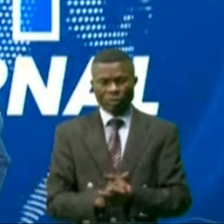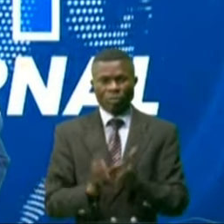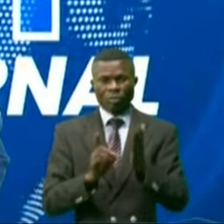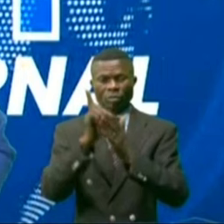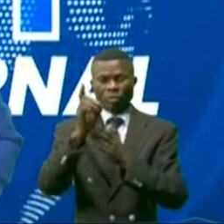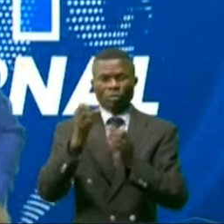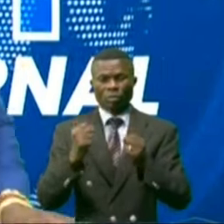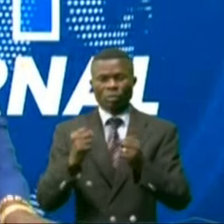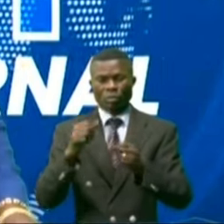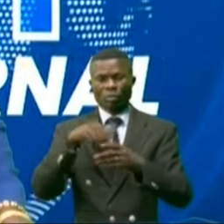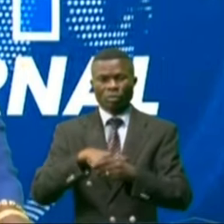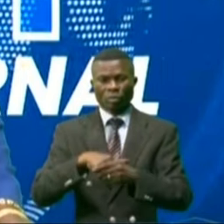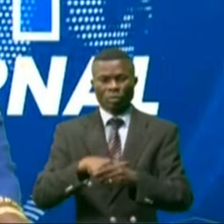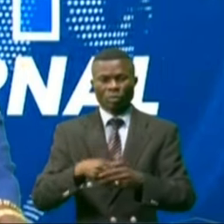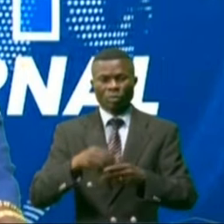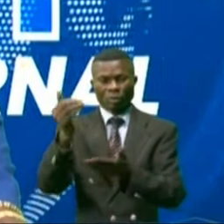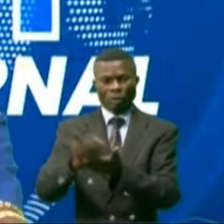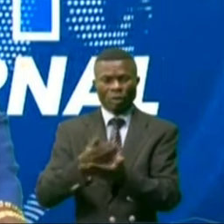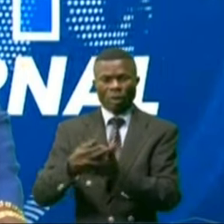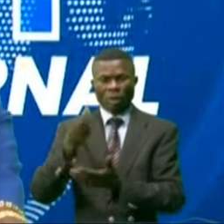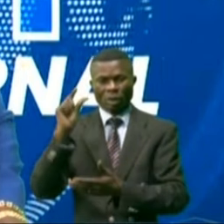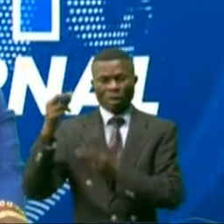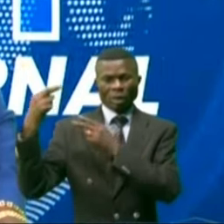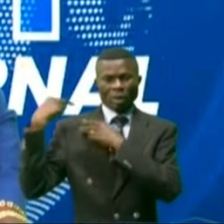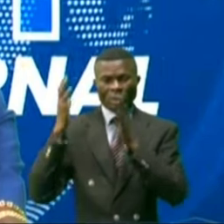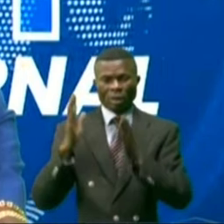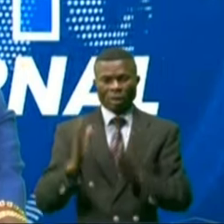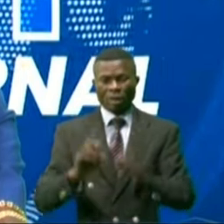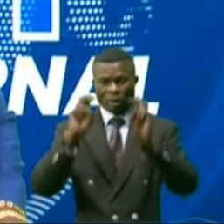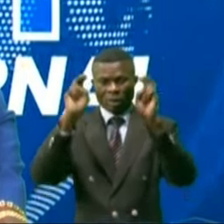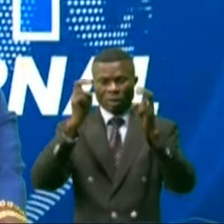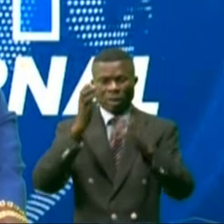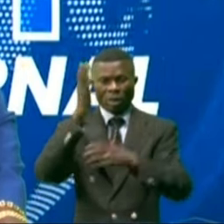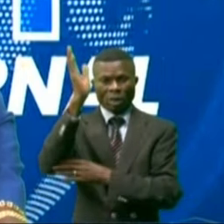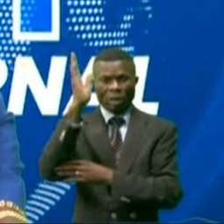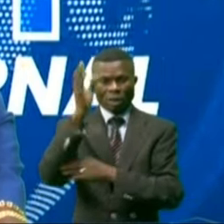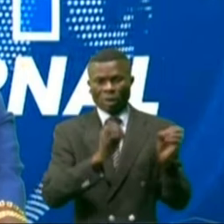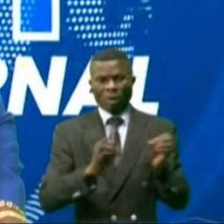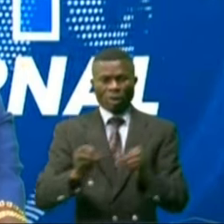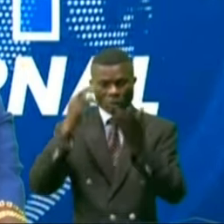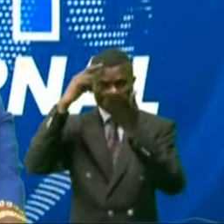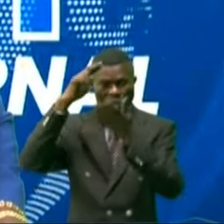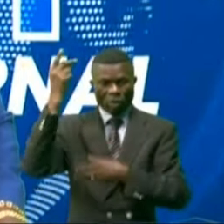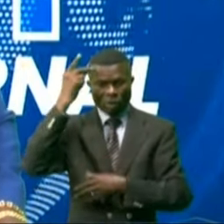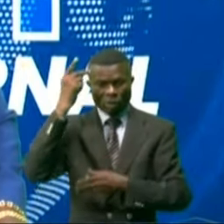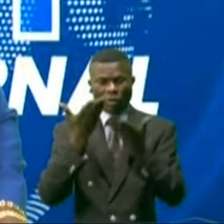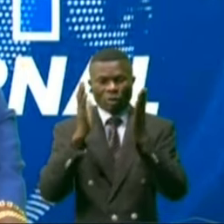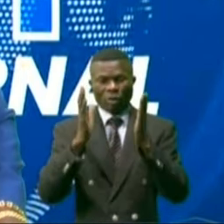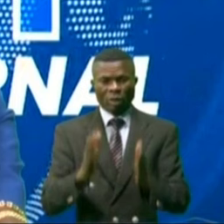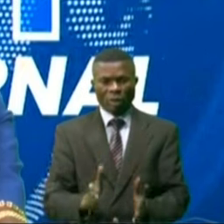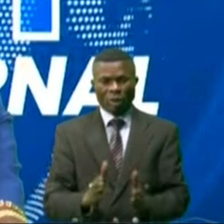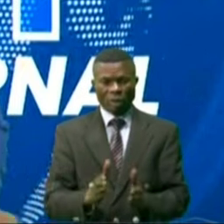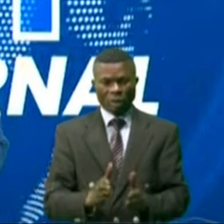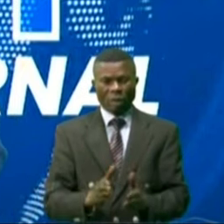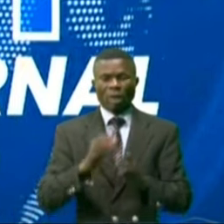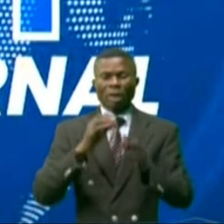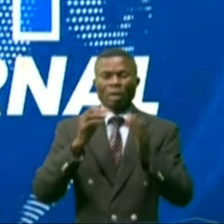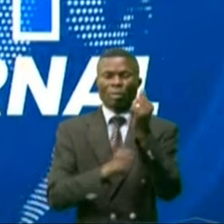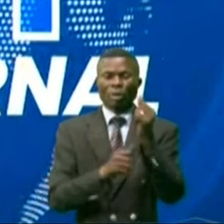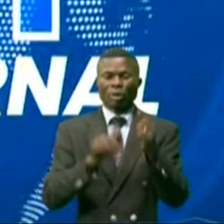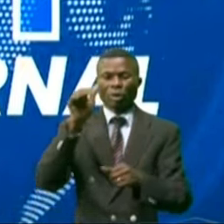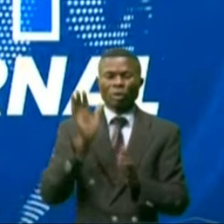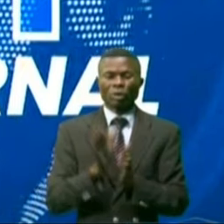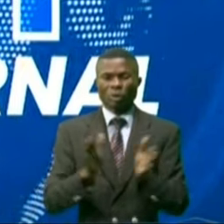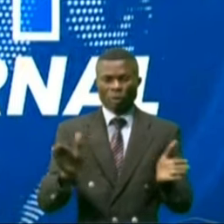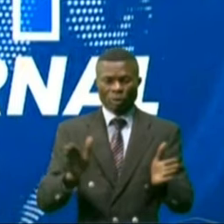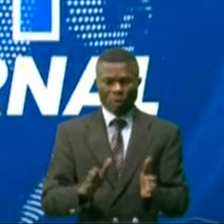développement durable à travers une exploitation minière responsable, c'est le thème d'une conférence organisée à l'UNIKIN par les étudiants. Parmi les orateurs, le directeur